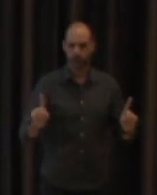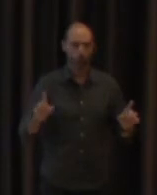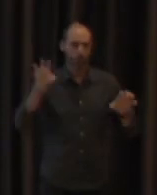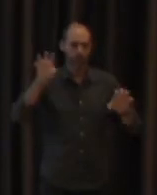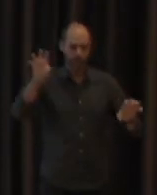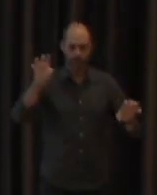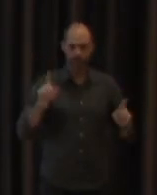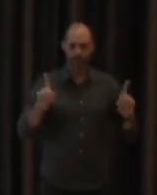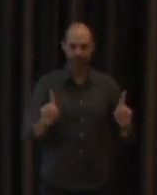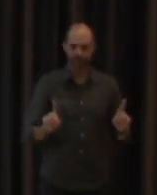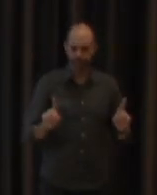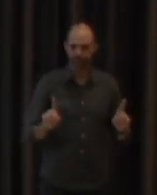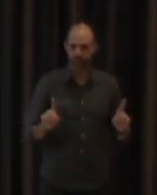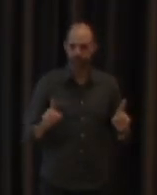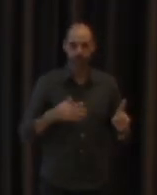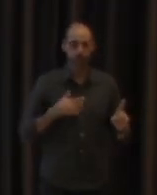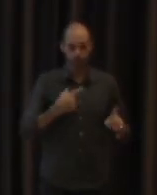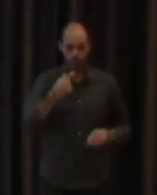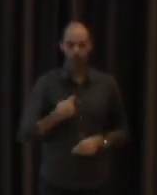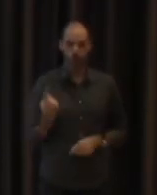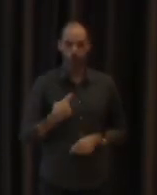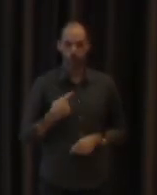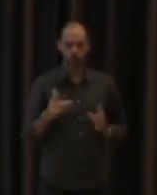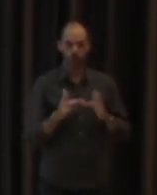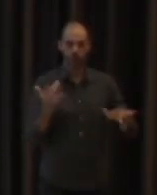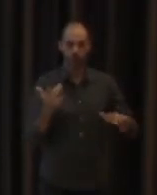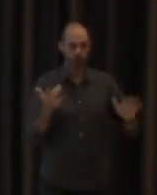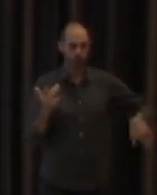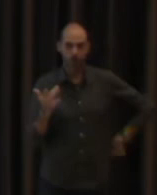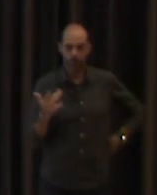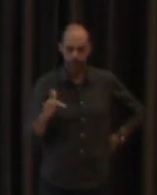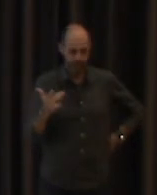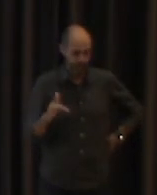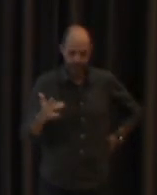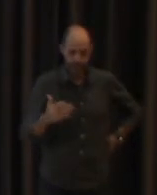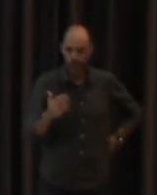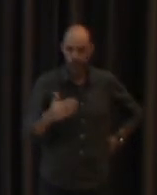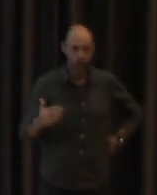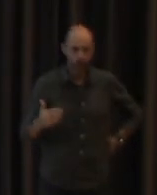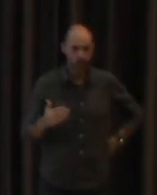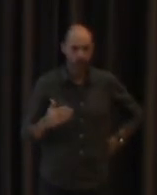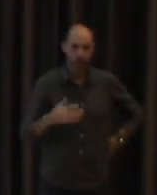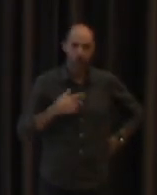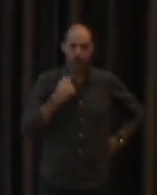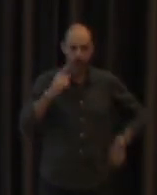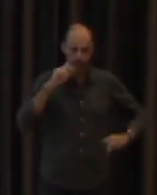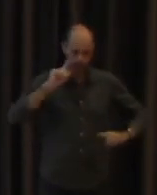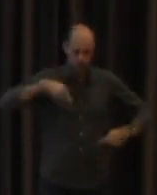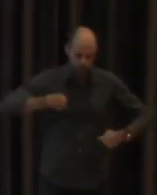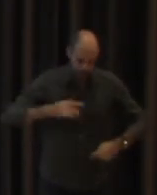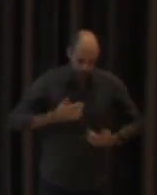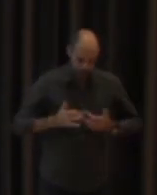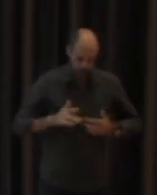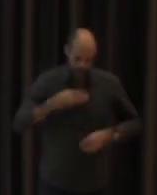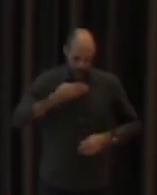dos països. Un no es pot enemistar tot sol. Bé, retòricament podem arribar a dir que algú s'ha enemistat amb ell mateix. Podríem dir, en